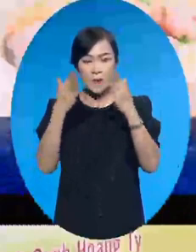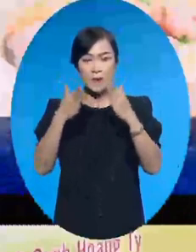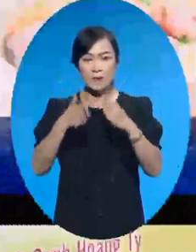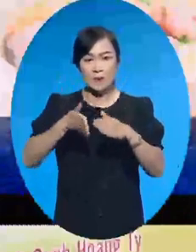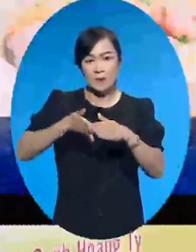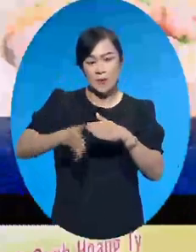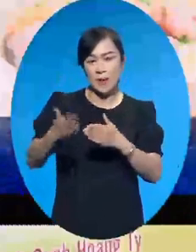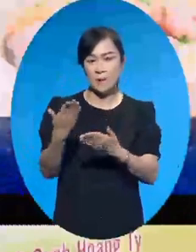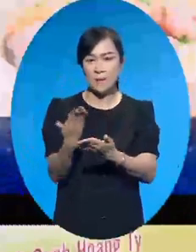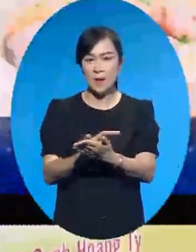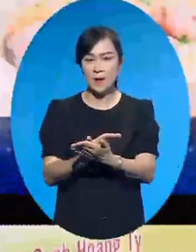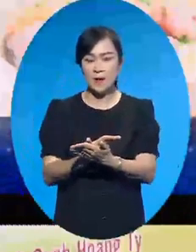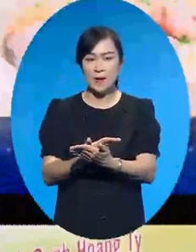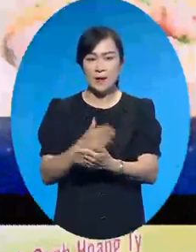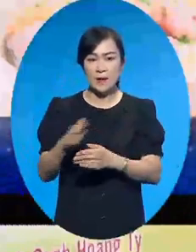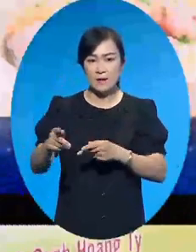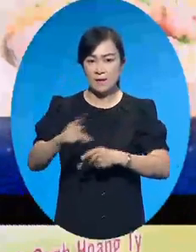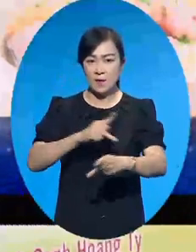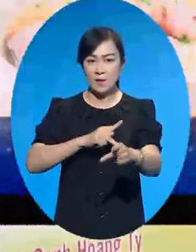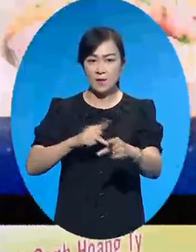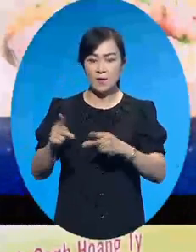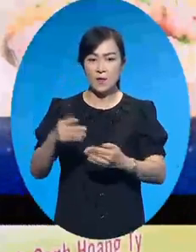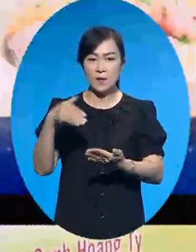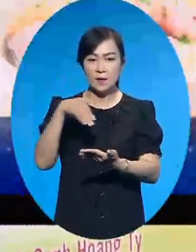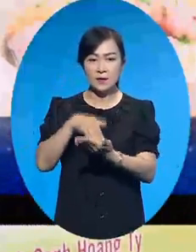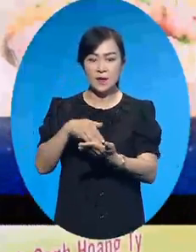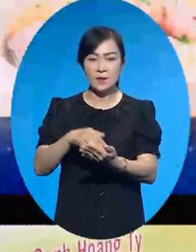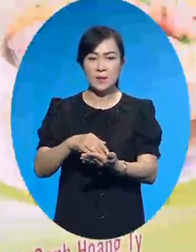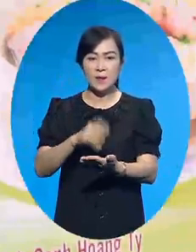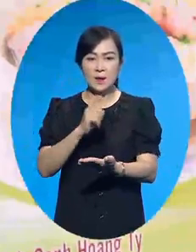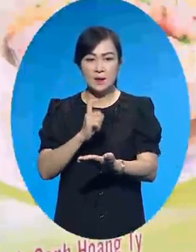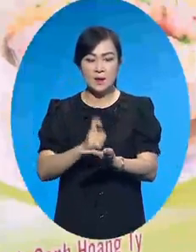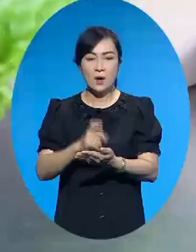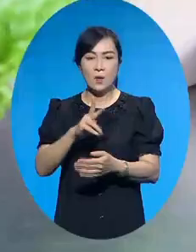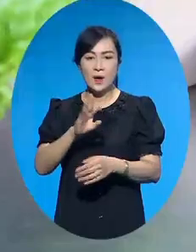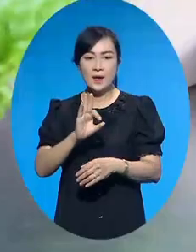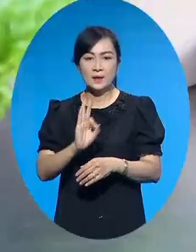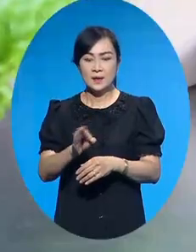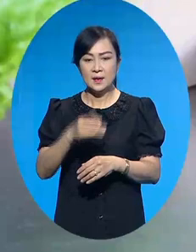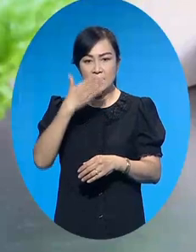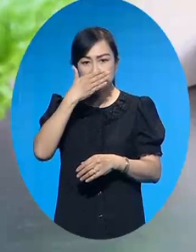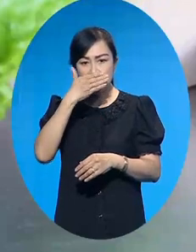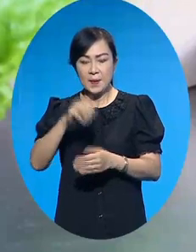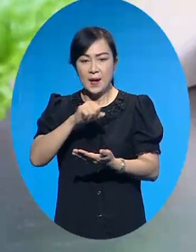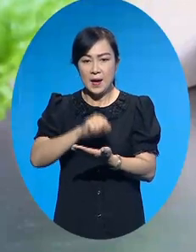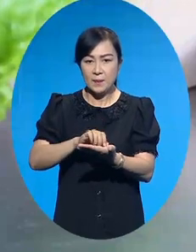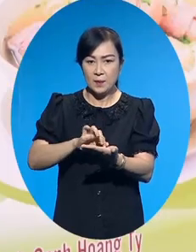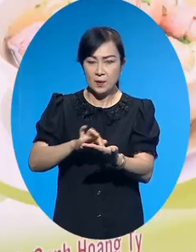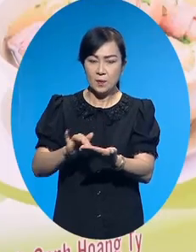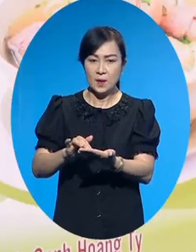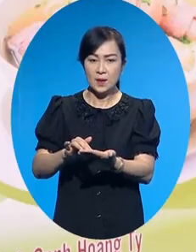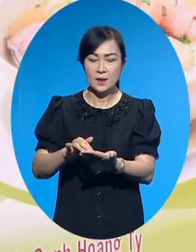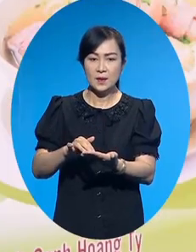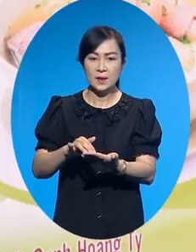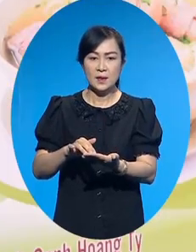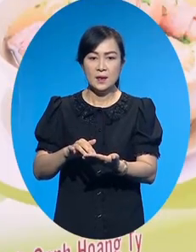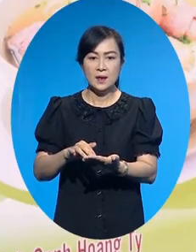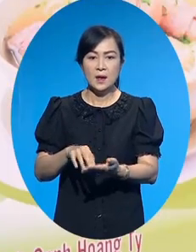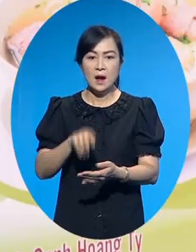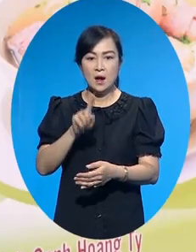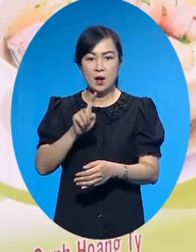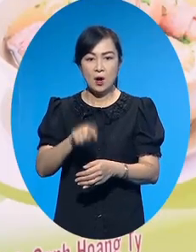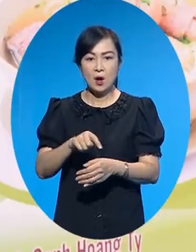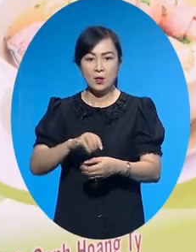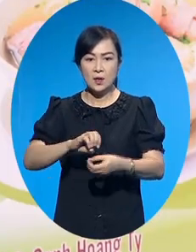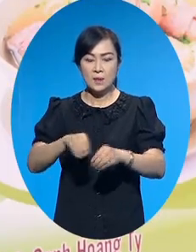cái chi nhánh mới và làm phong phú và đa dạng thêm cái thực đơn của Hoàng Ti, và đặc biệt là sẽ áp dụng công nghệ vào các quy trình, trong đó có